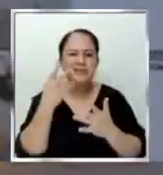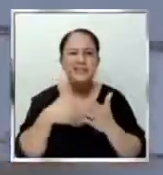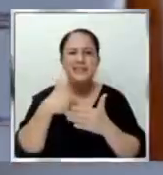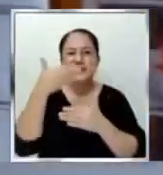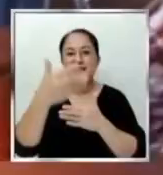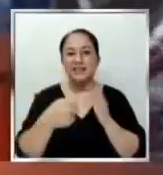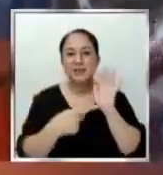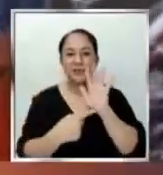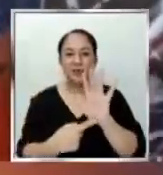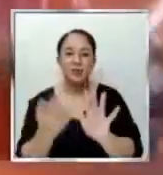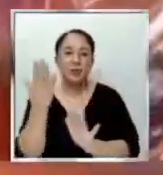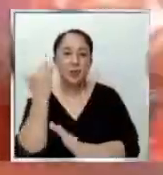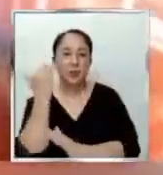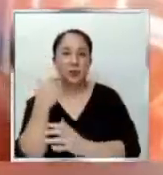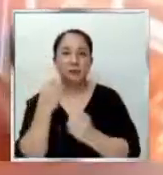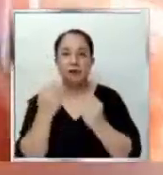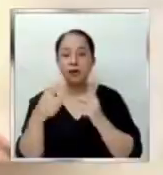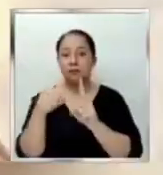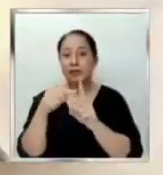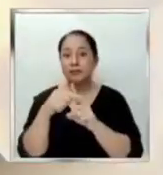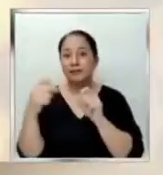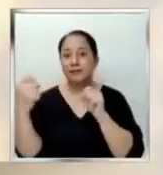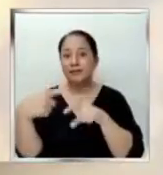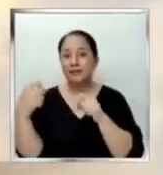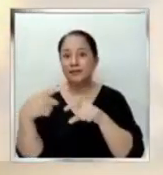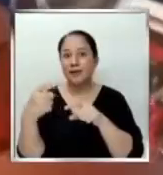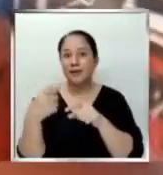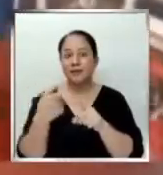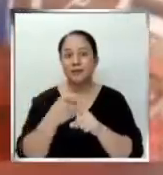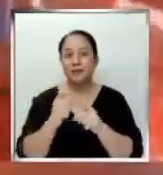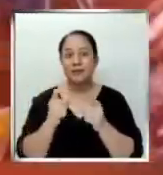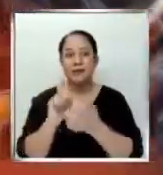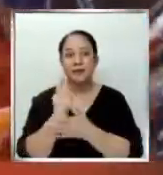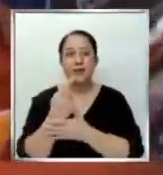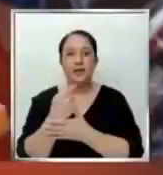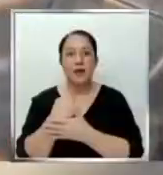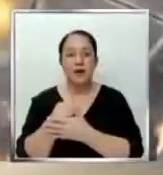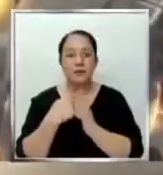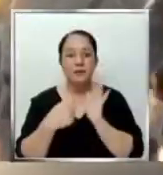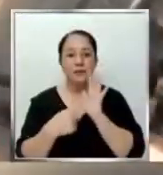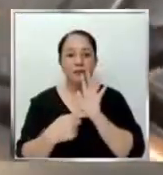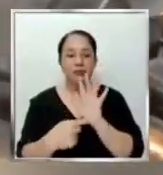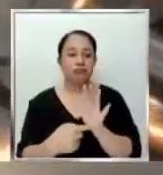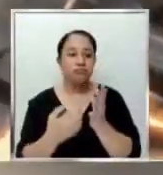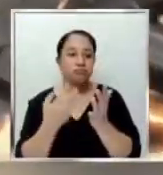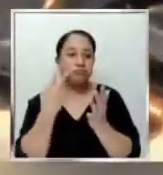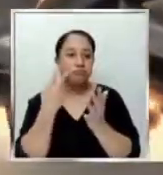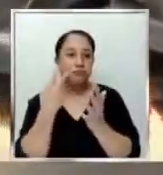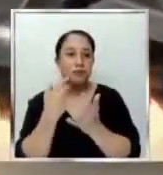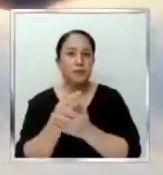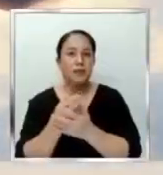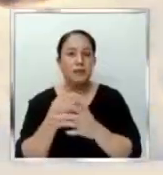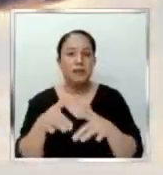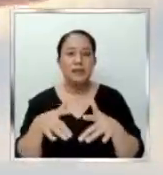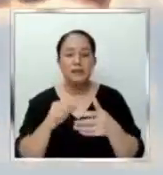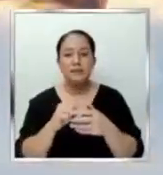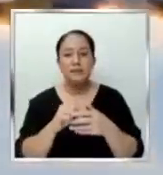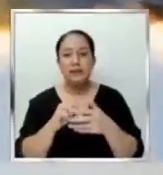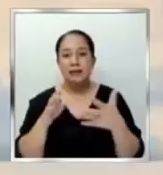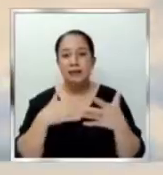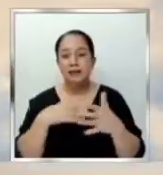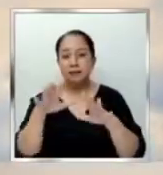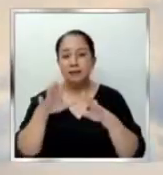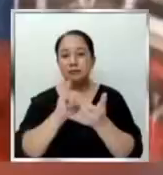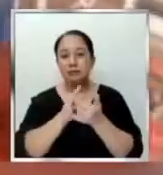silang natanggap na positive feedback mula sa inilabas nilang featurette ng Aabangang Kapuso live adaptation ng sikat na